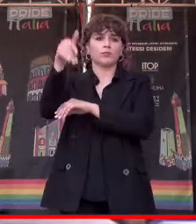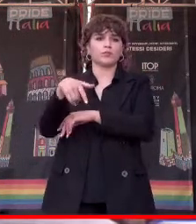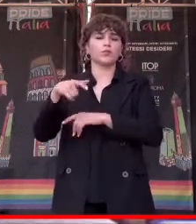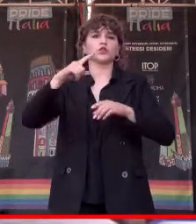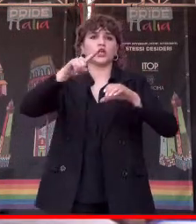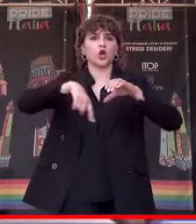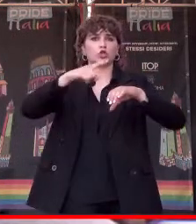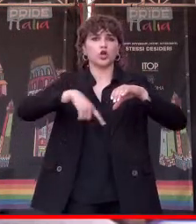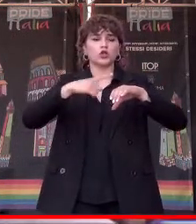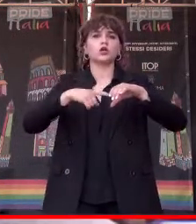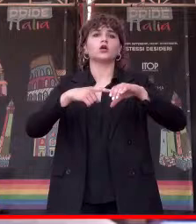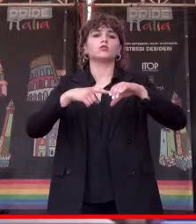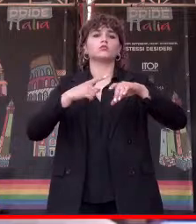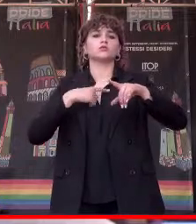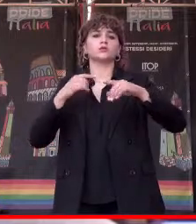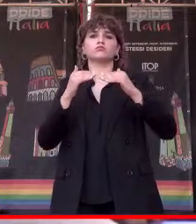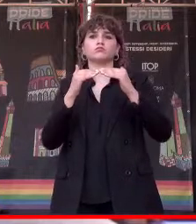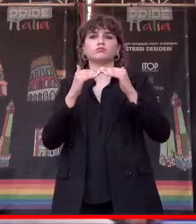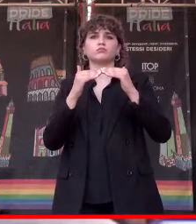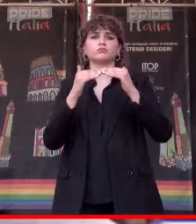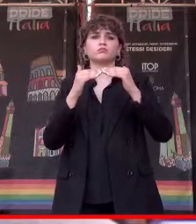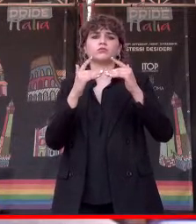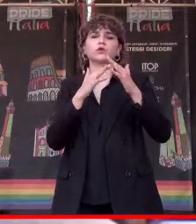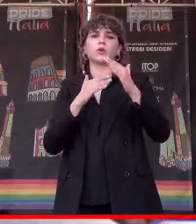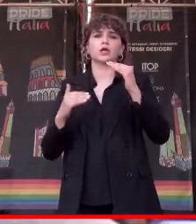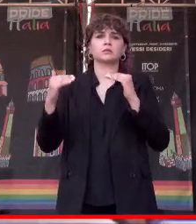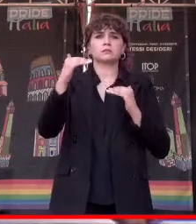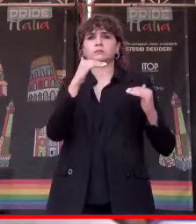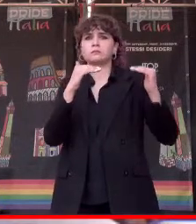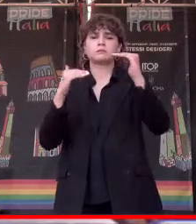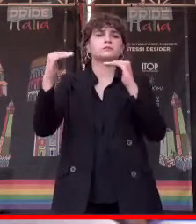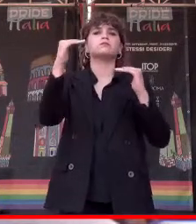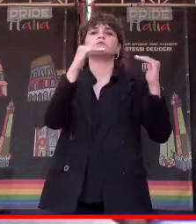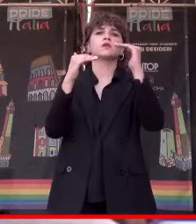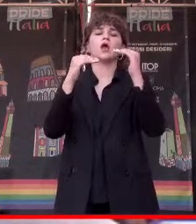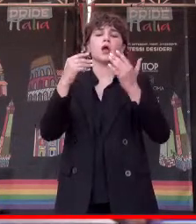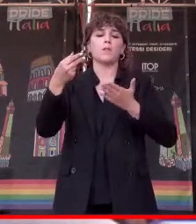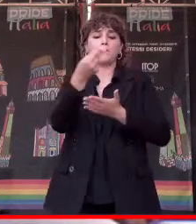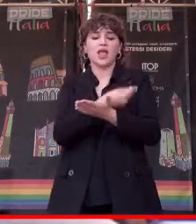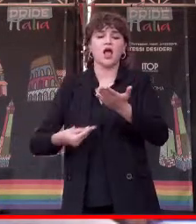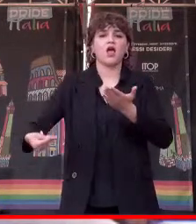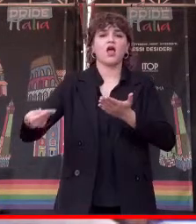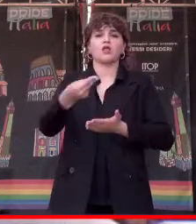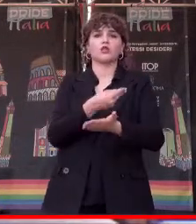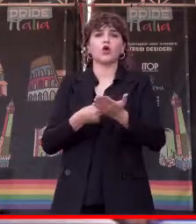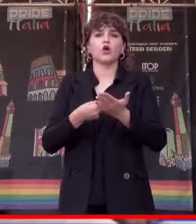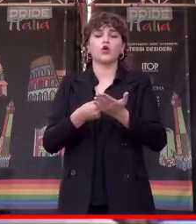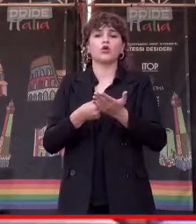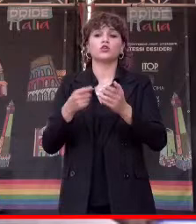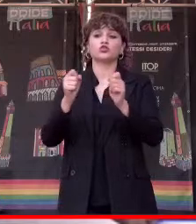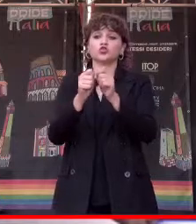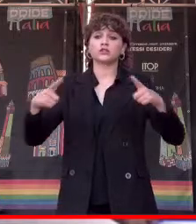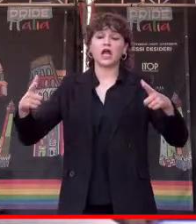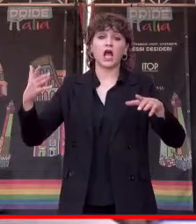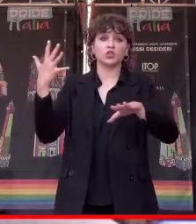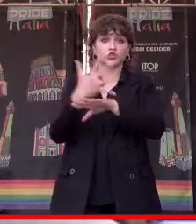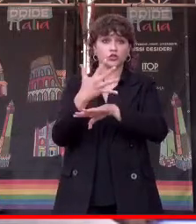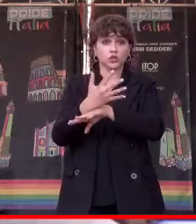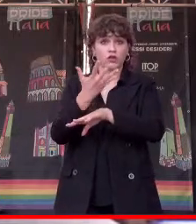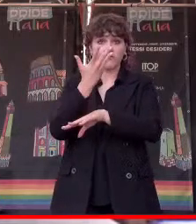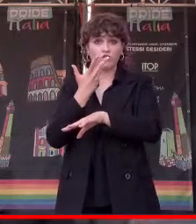la gerarchia che bisogna attuare nella pianificazione, cioè se si vuole veramente rendere una città accessibile con questo